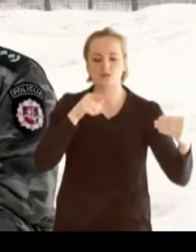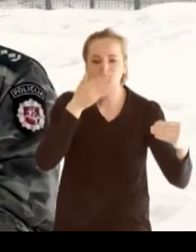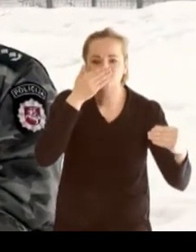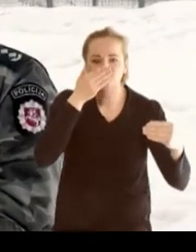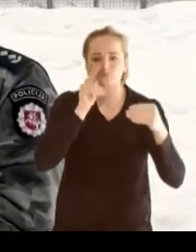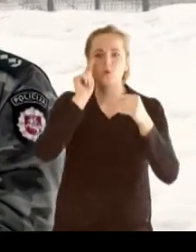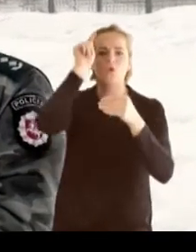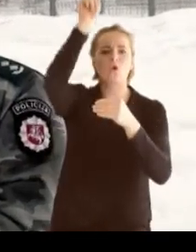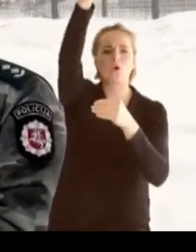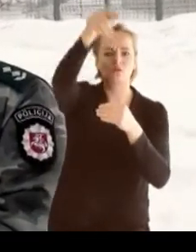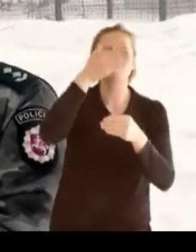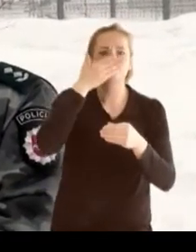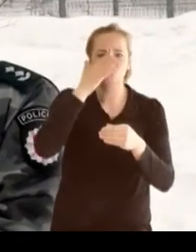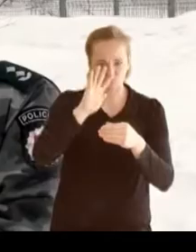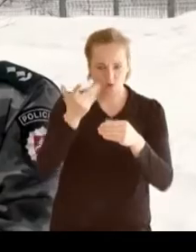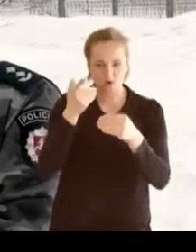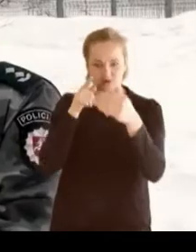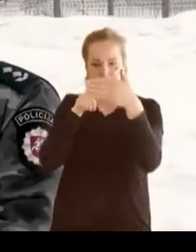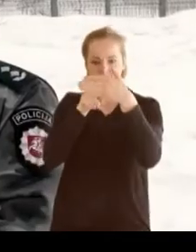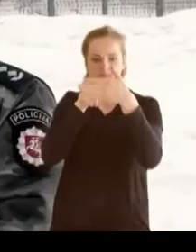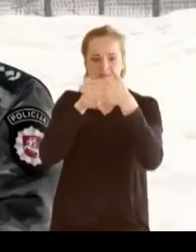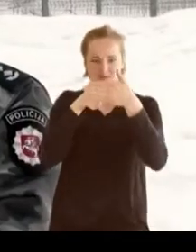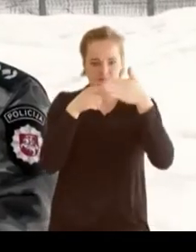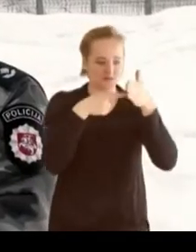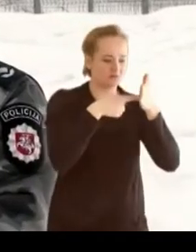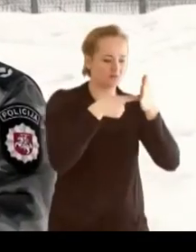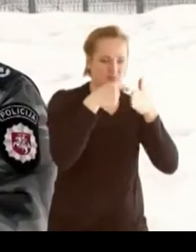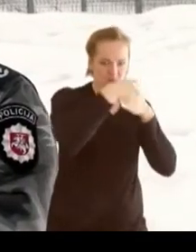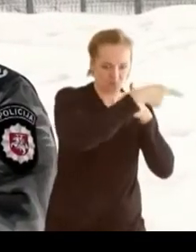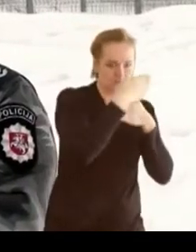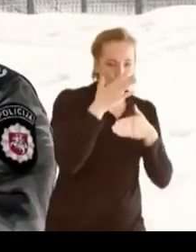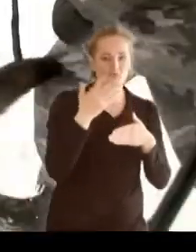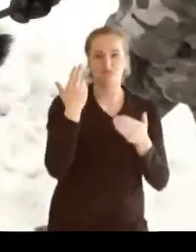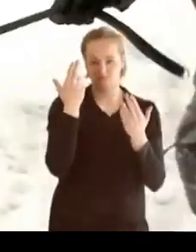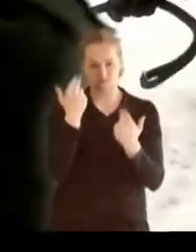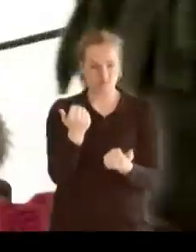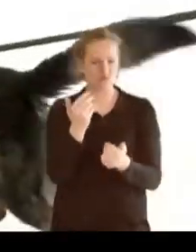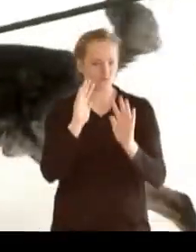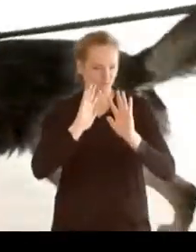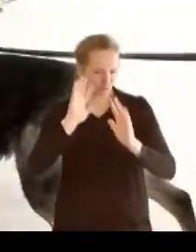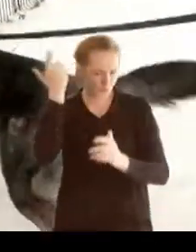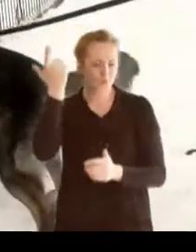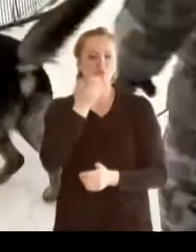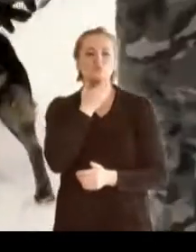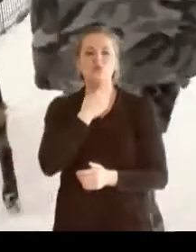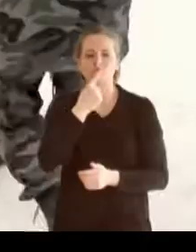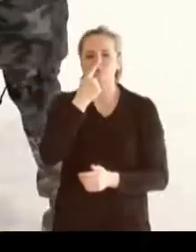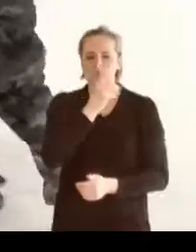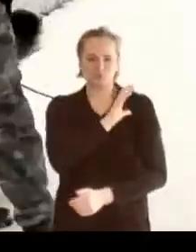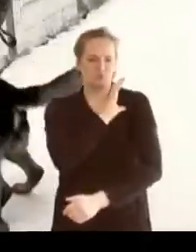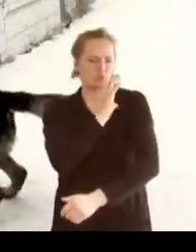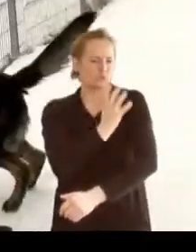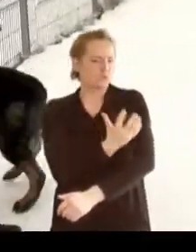yra labiau išvystyta tūkstančius kartų negu žmogaus. Na ir stiklas yra toks